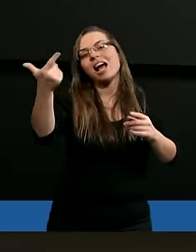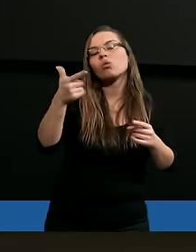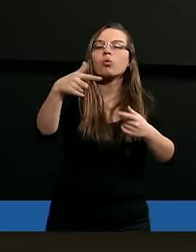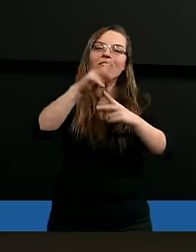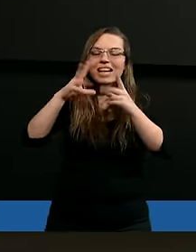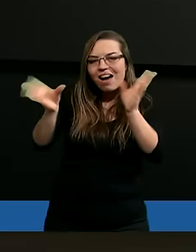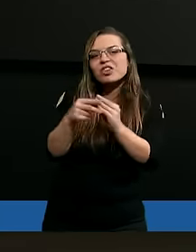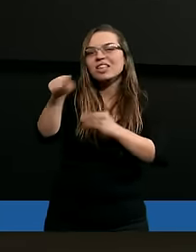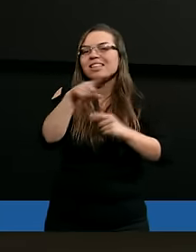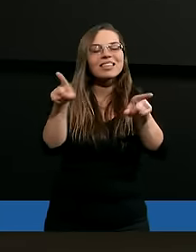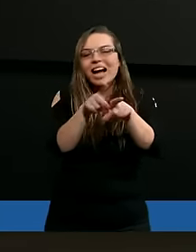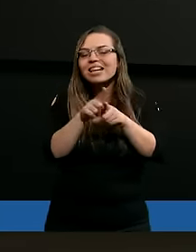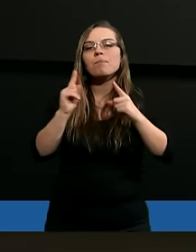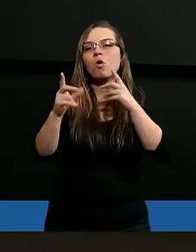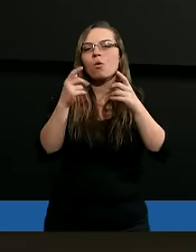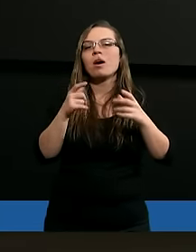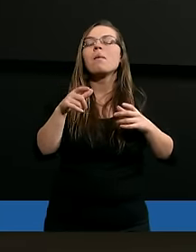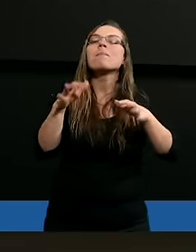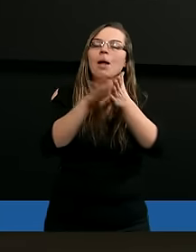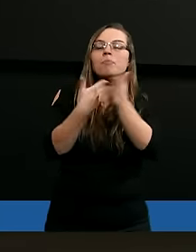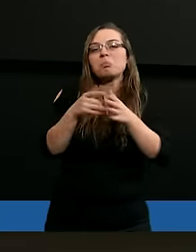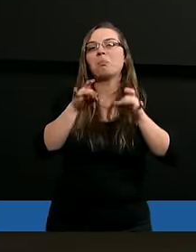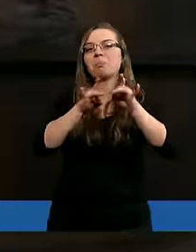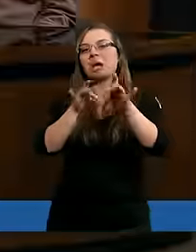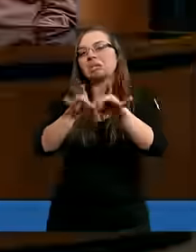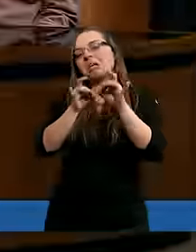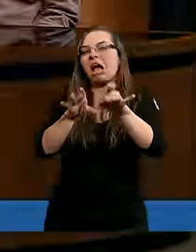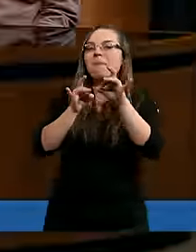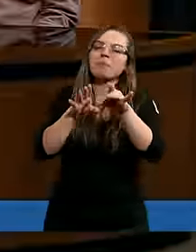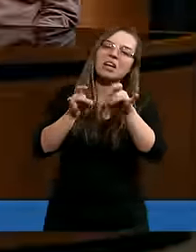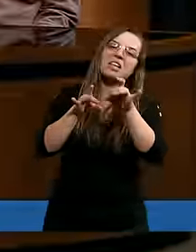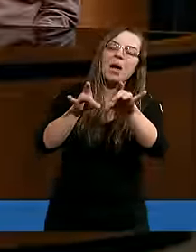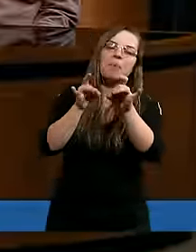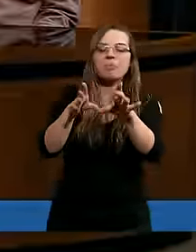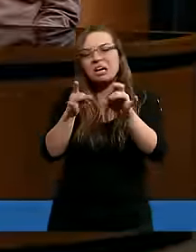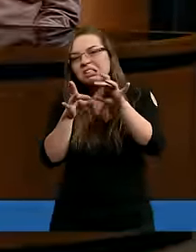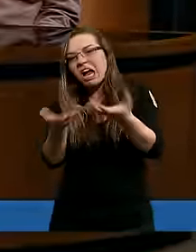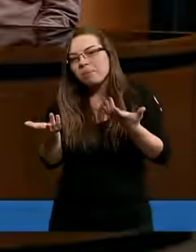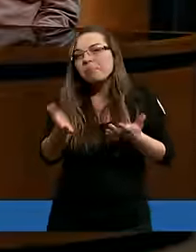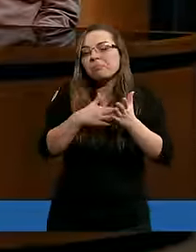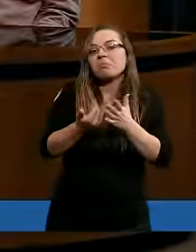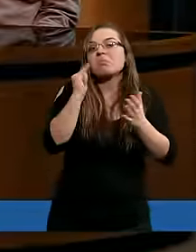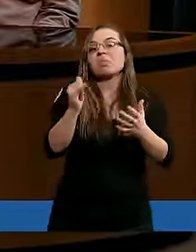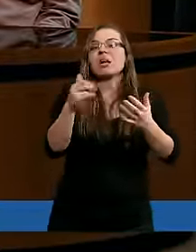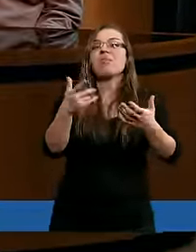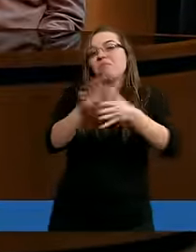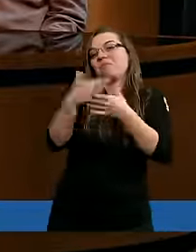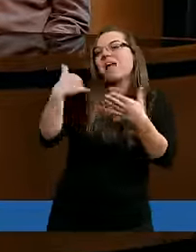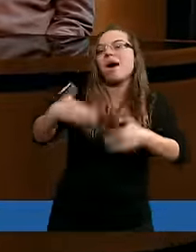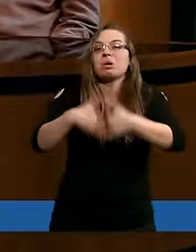weźmy sobie taką sytuację. Biegniemy, tak sobie po prostu drogą biegniemy, ładny